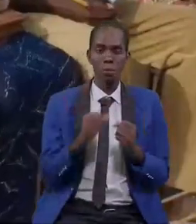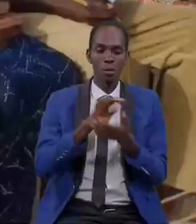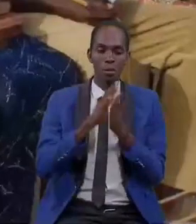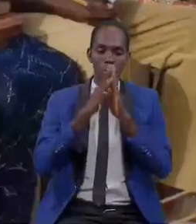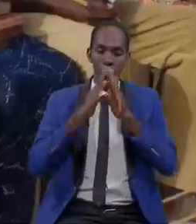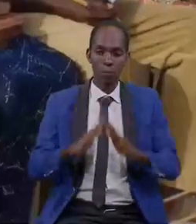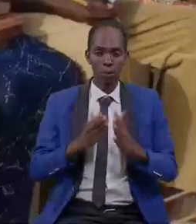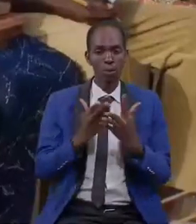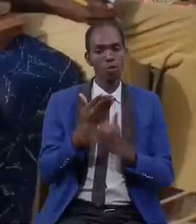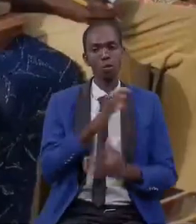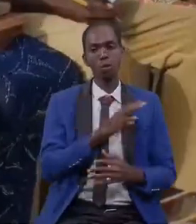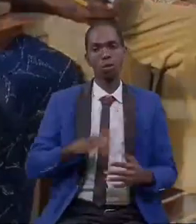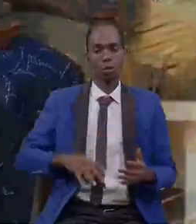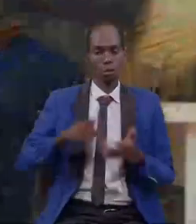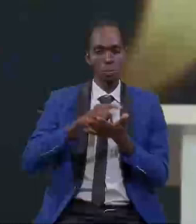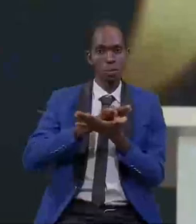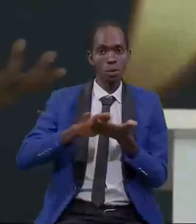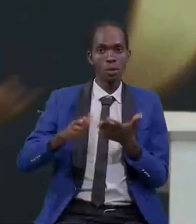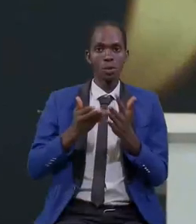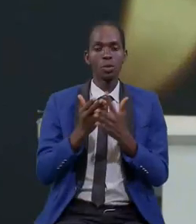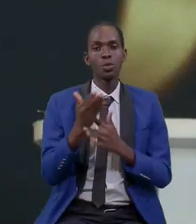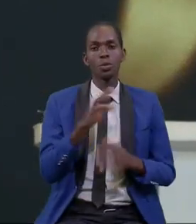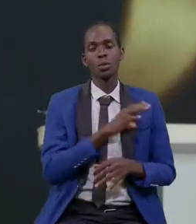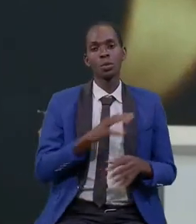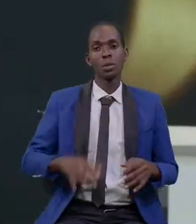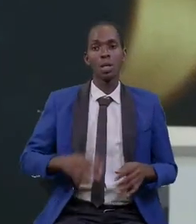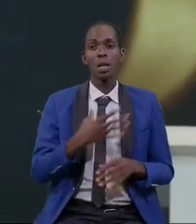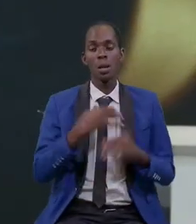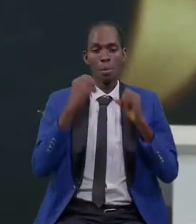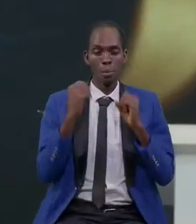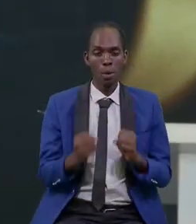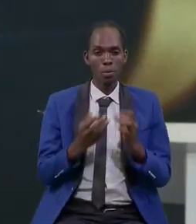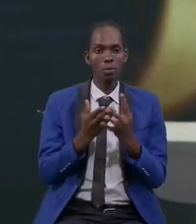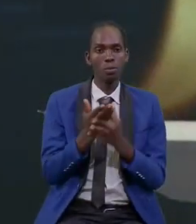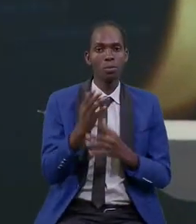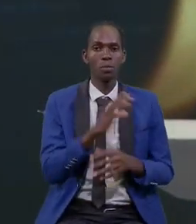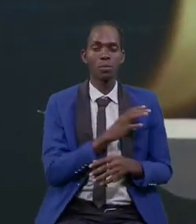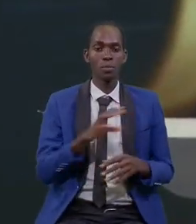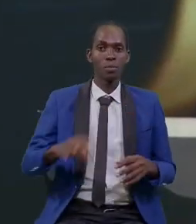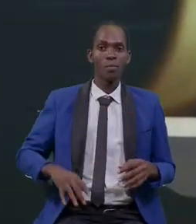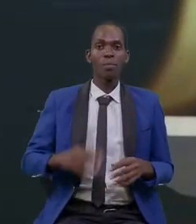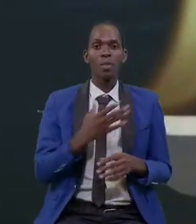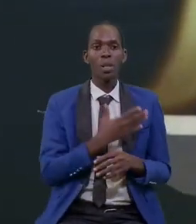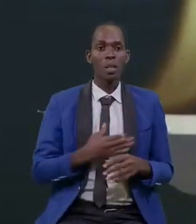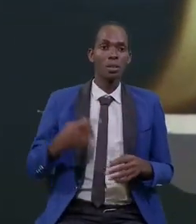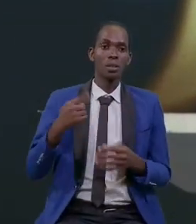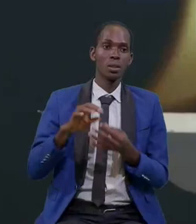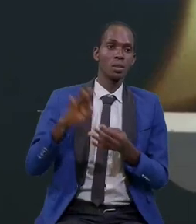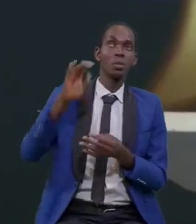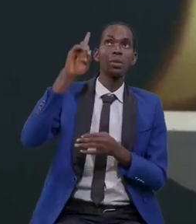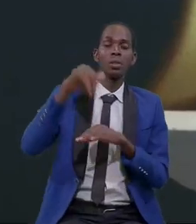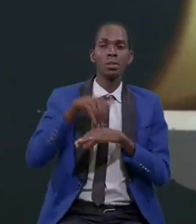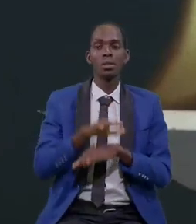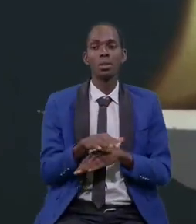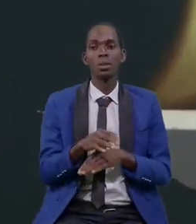Christ, la pureté à travers Christ, la puissance à travers Christ et l'Esprit des Saints. Nous